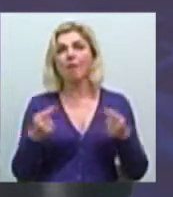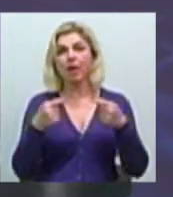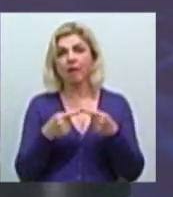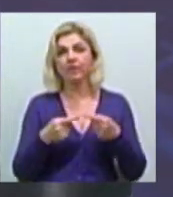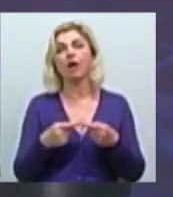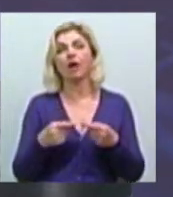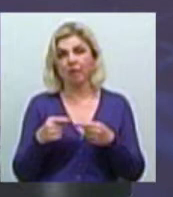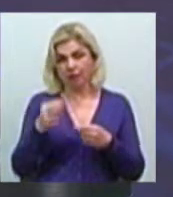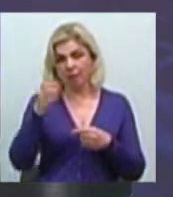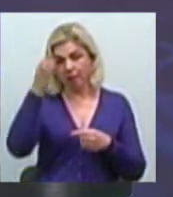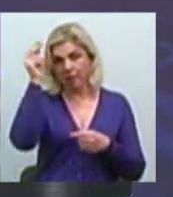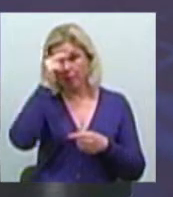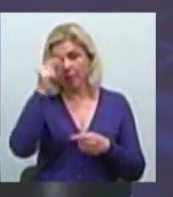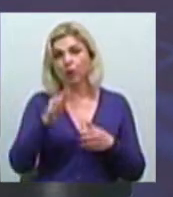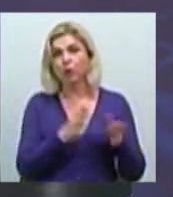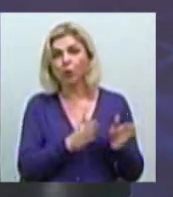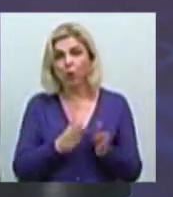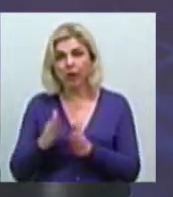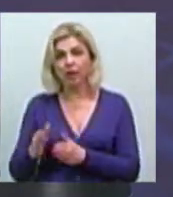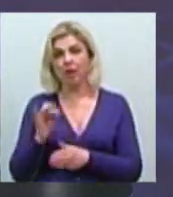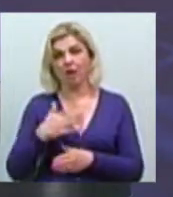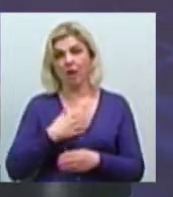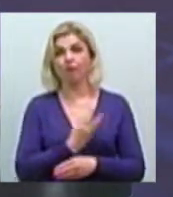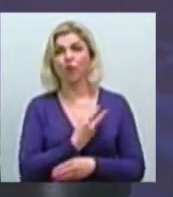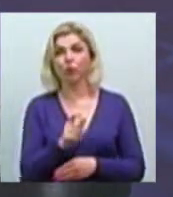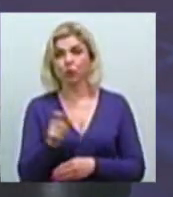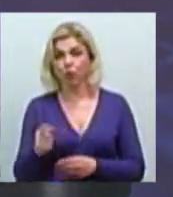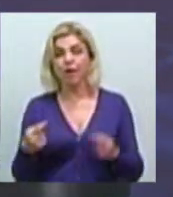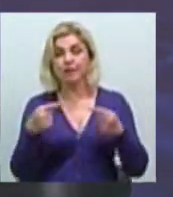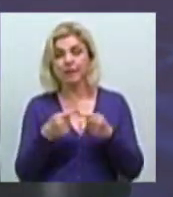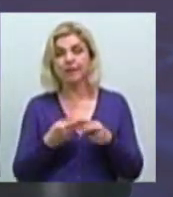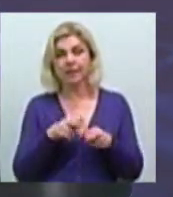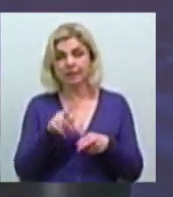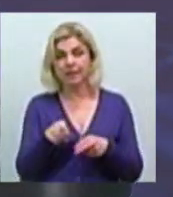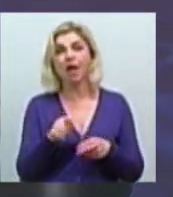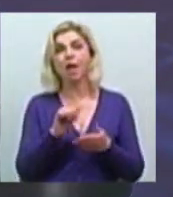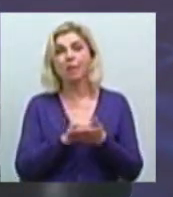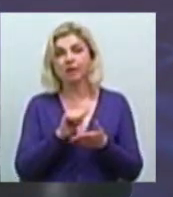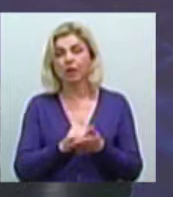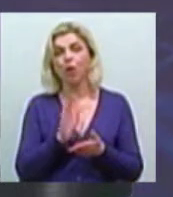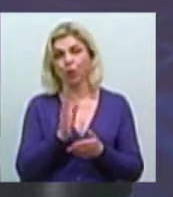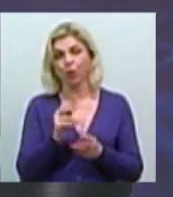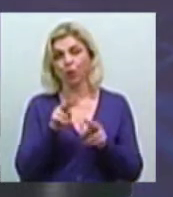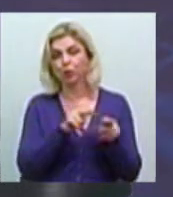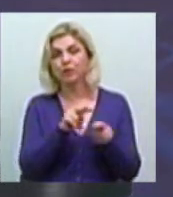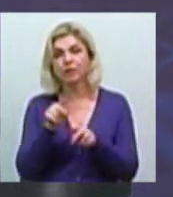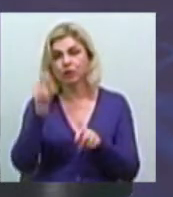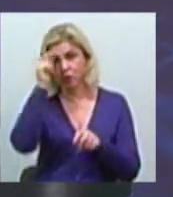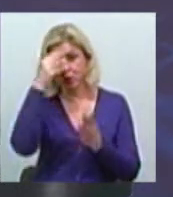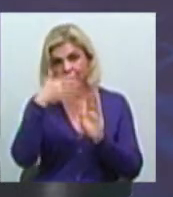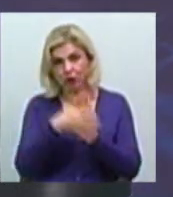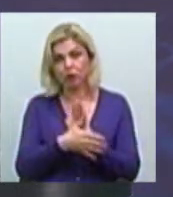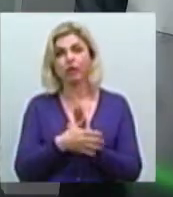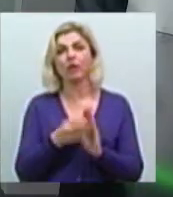її передадуть, і ми та наші волонтери будуть згідно цієї методології досліджувати прозорість бюджетів